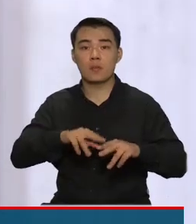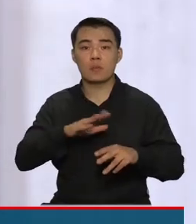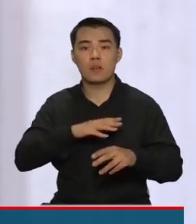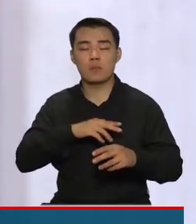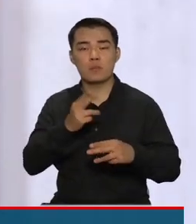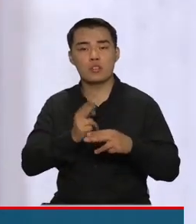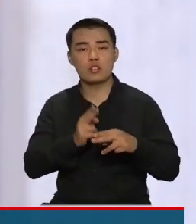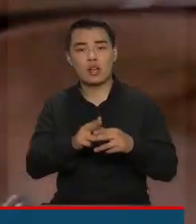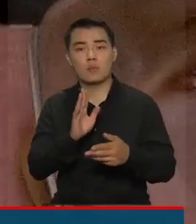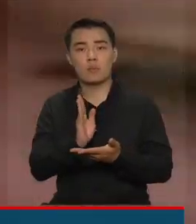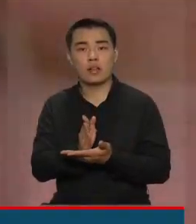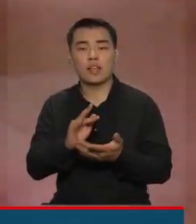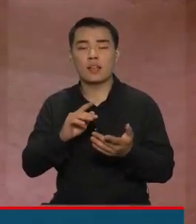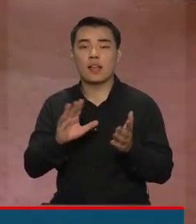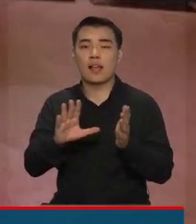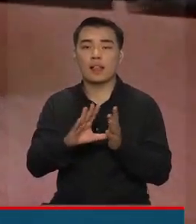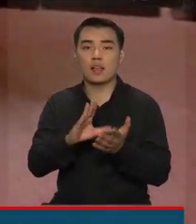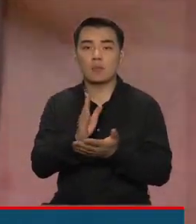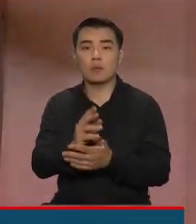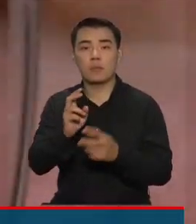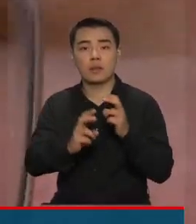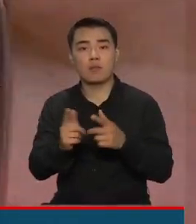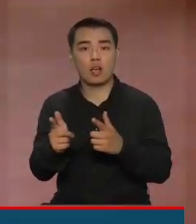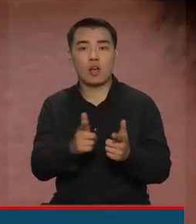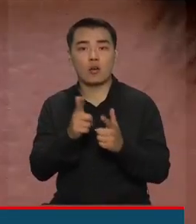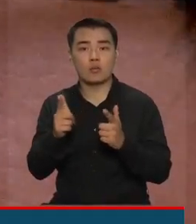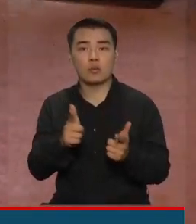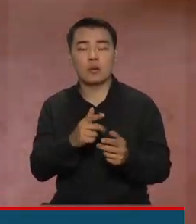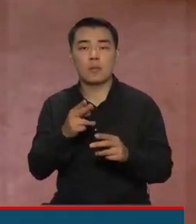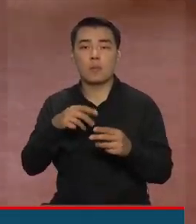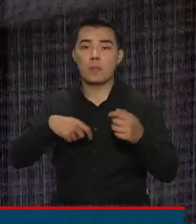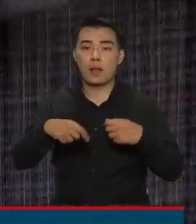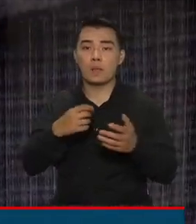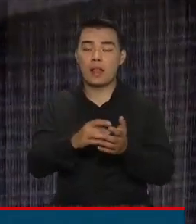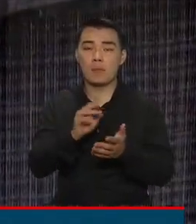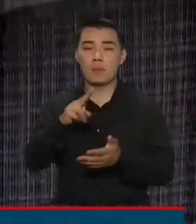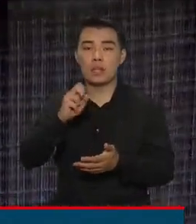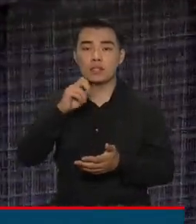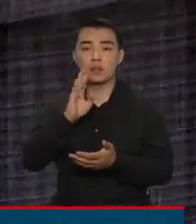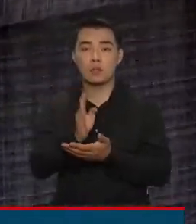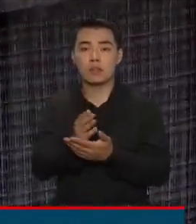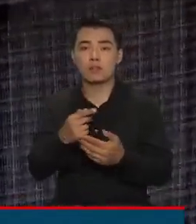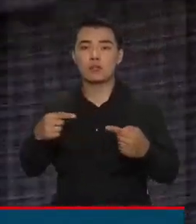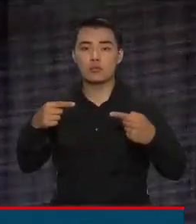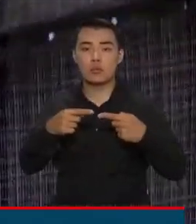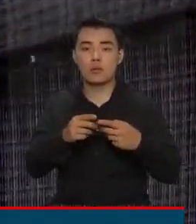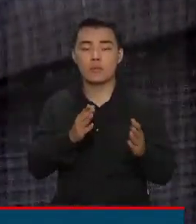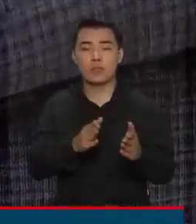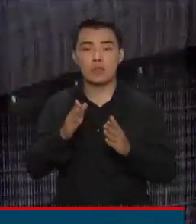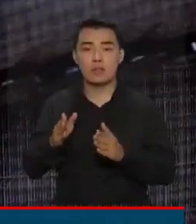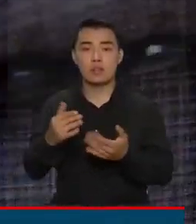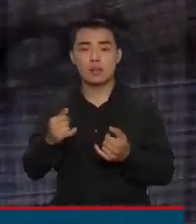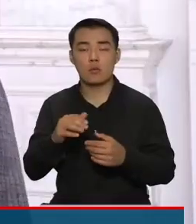с электричеством, говорит он. На производстве готовят продукцию из пластика. Технологический процесс требует четкого